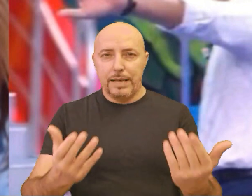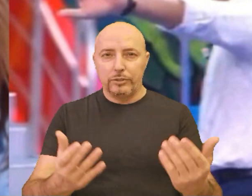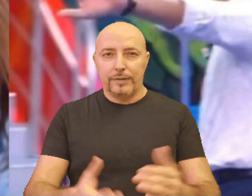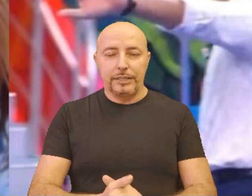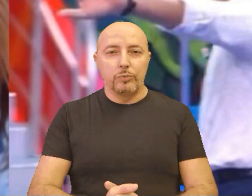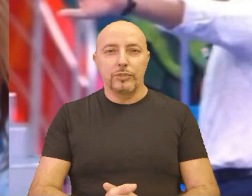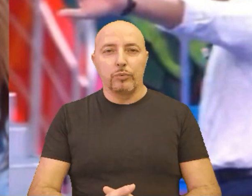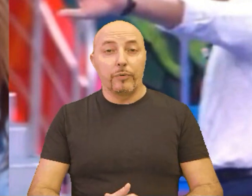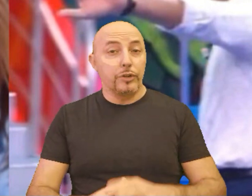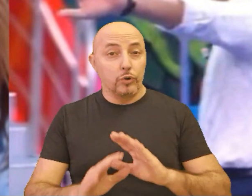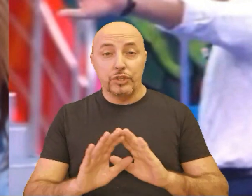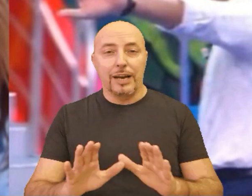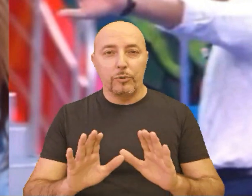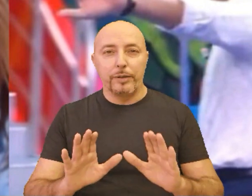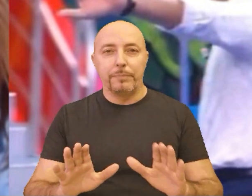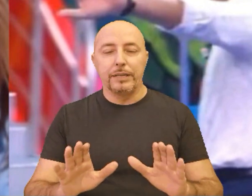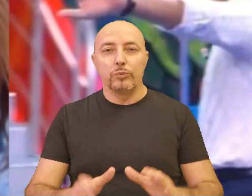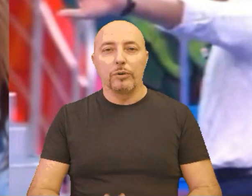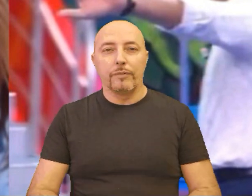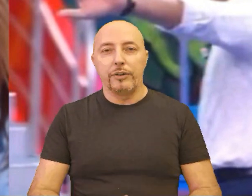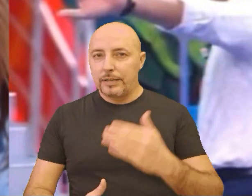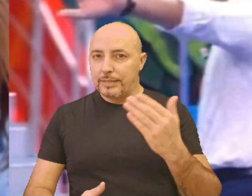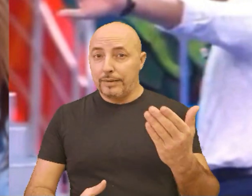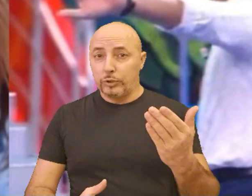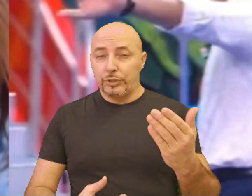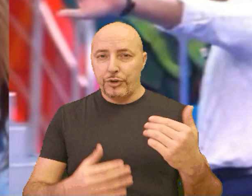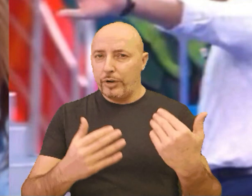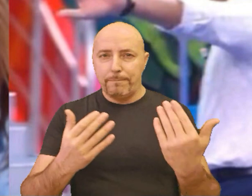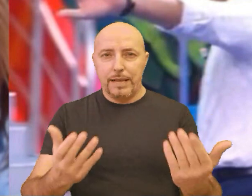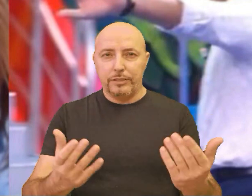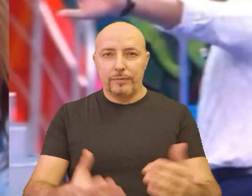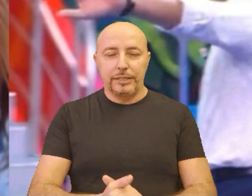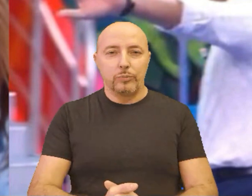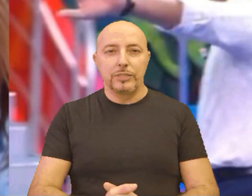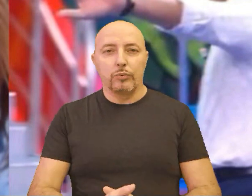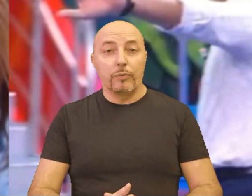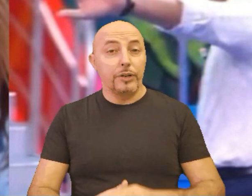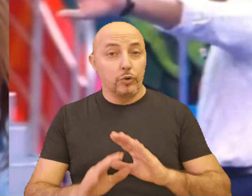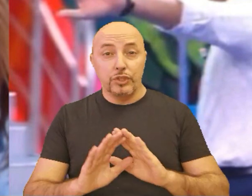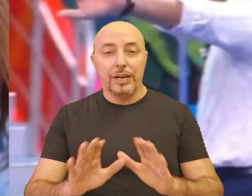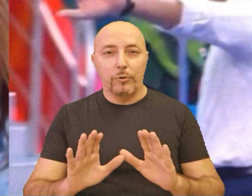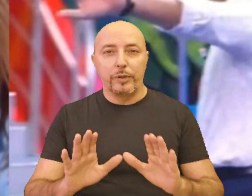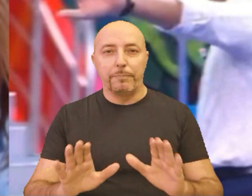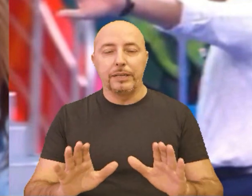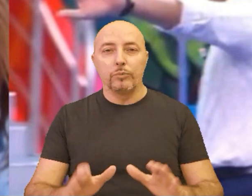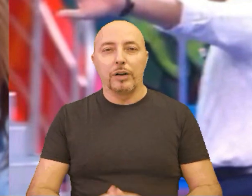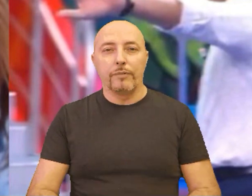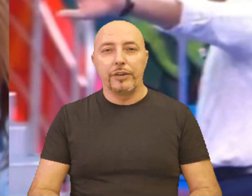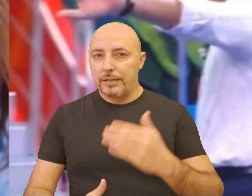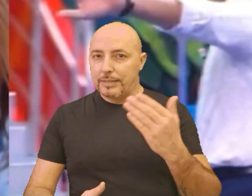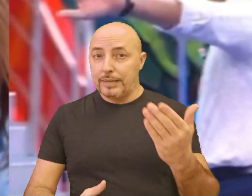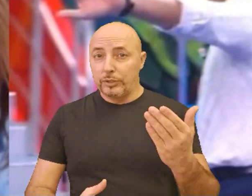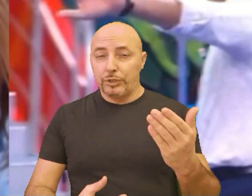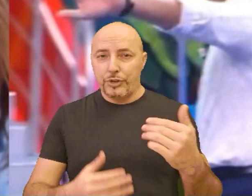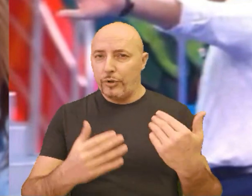è strettissimo la giovane ha avuto un problema alla nascita che le ha condizionato il resto della vita ma Paolo e